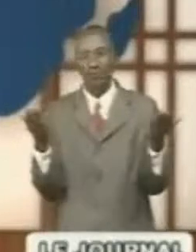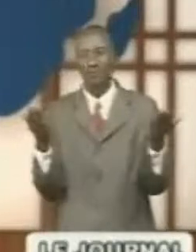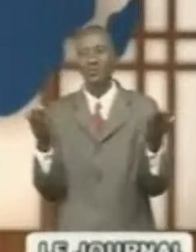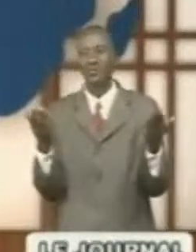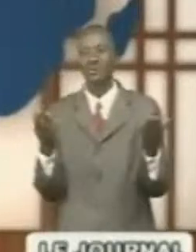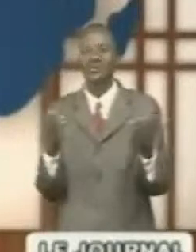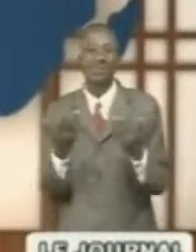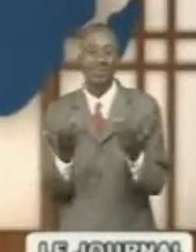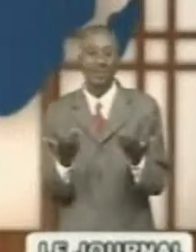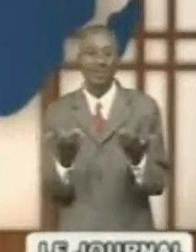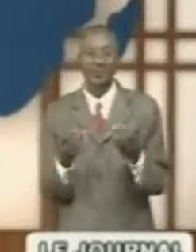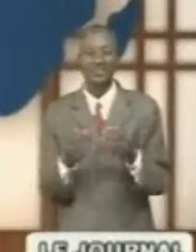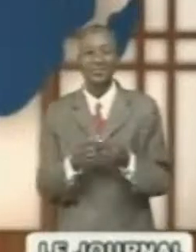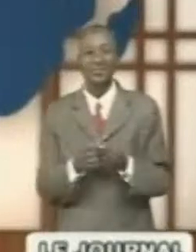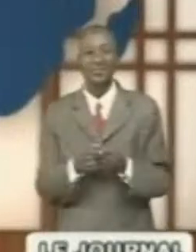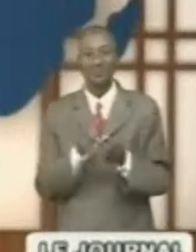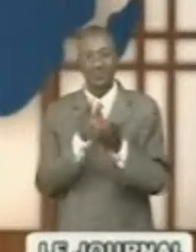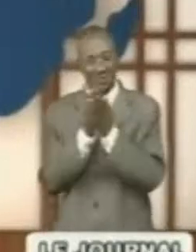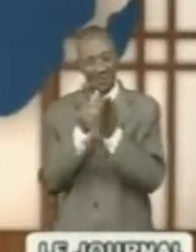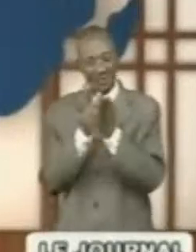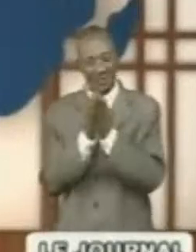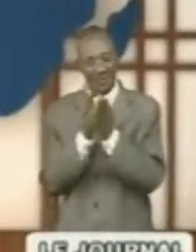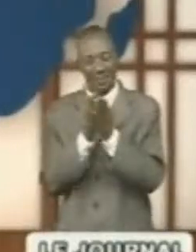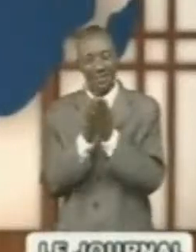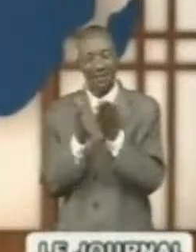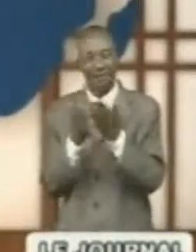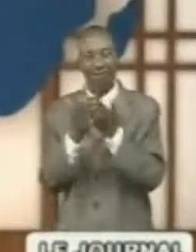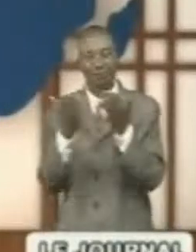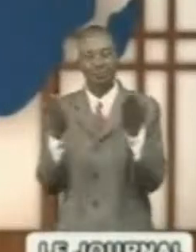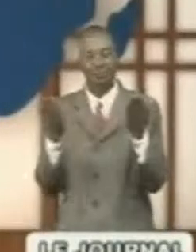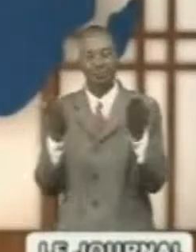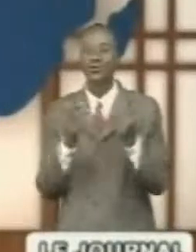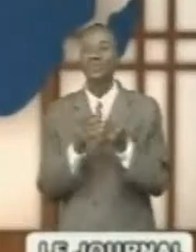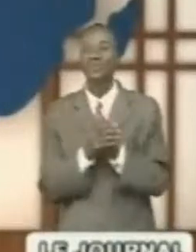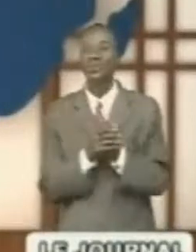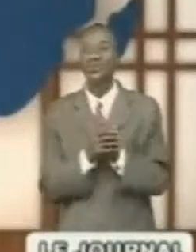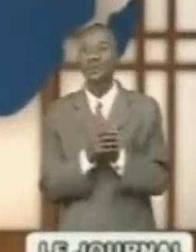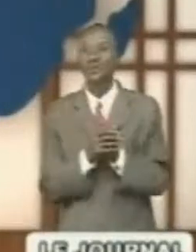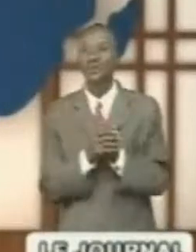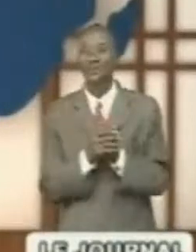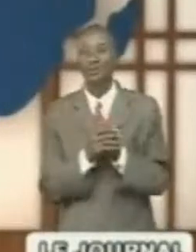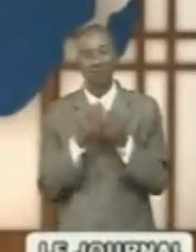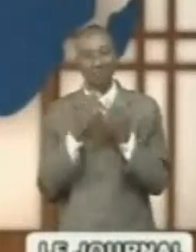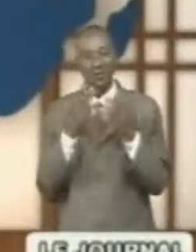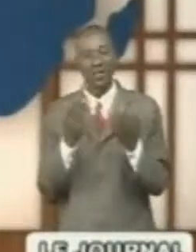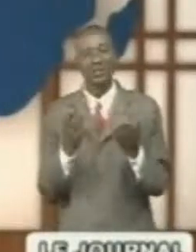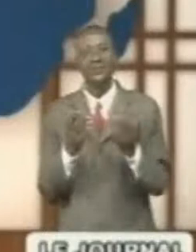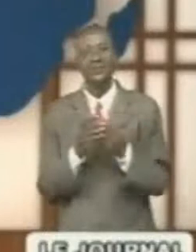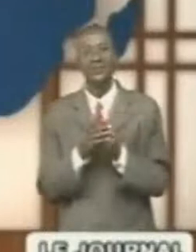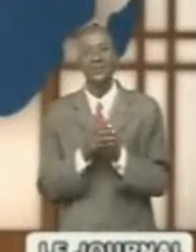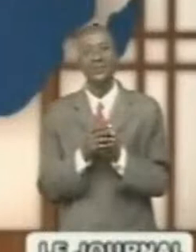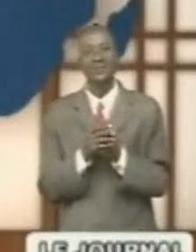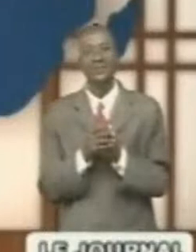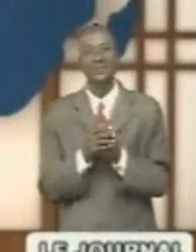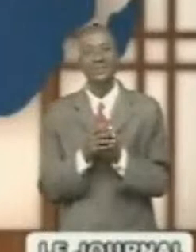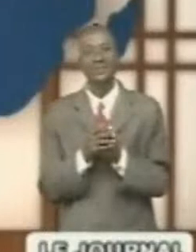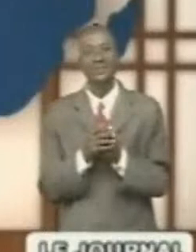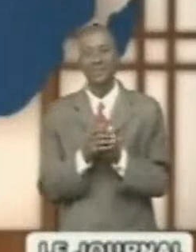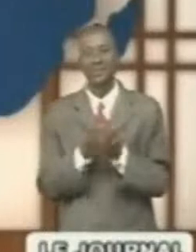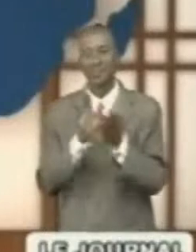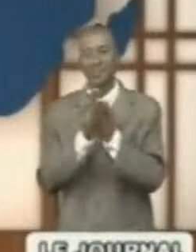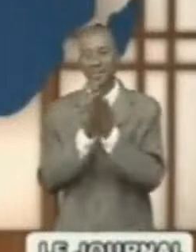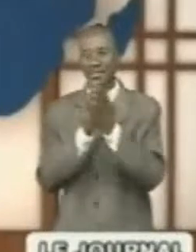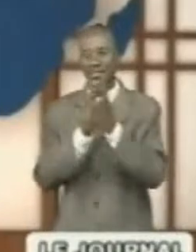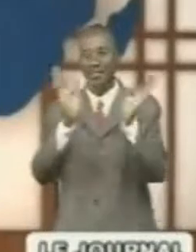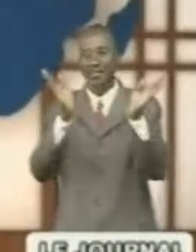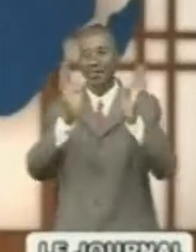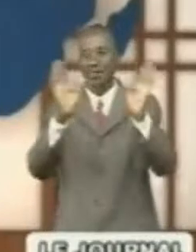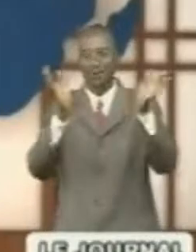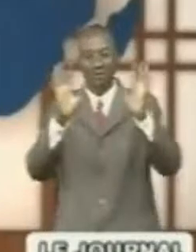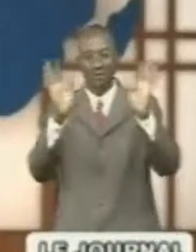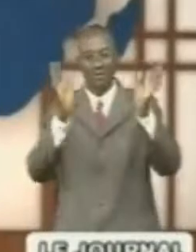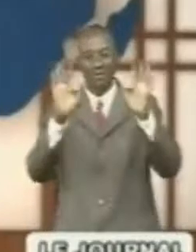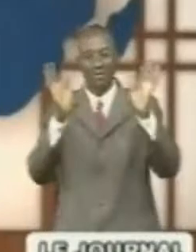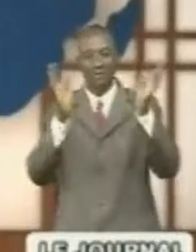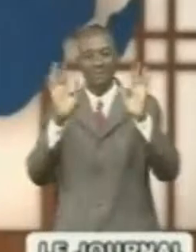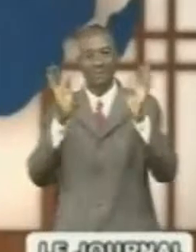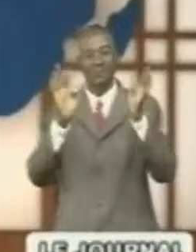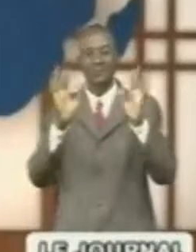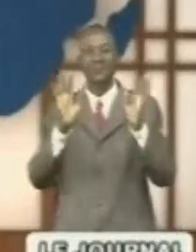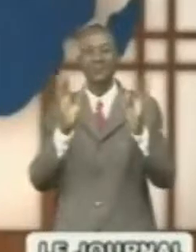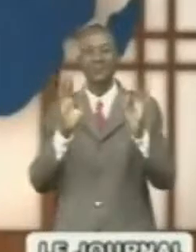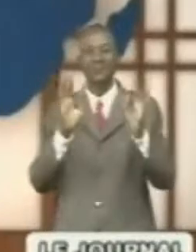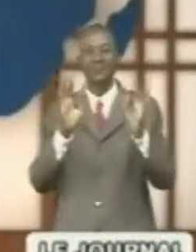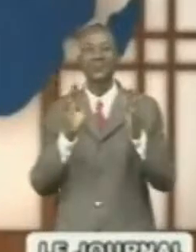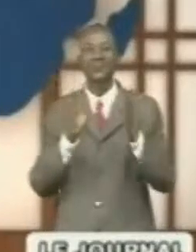de Guillaume Koukou Mamengi Mpanzi. Prenez rendez-vous à 23h avec Jacques Kabouaboua.